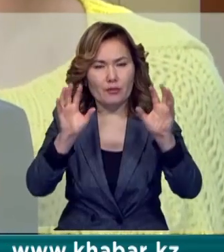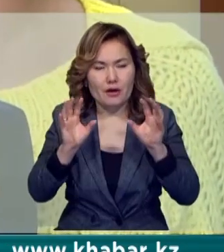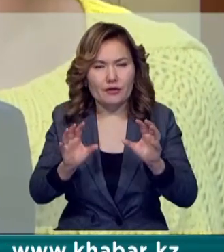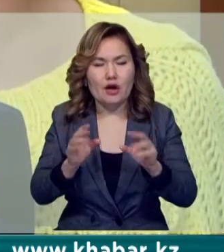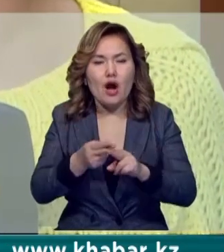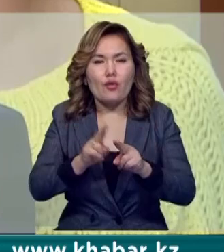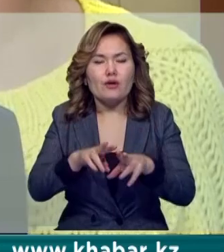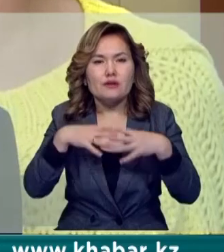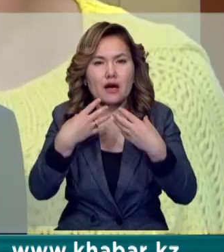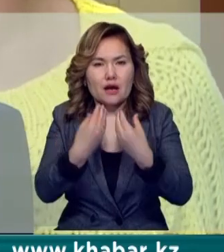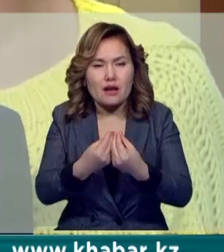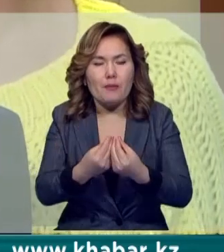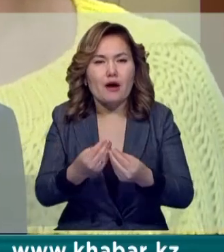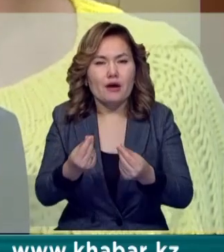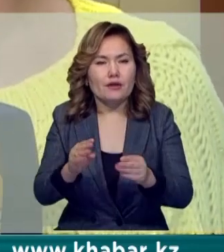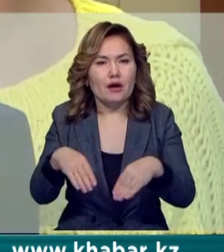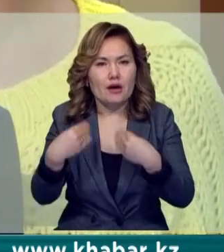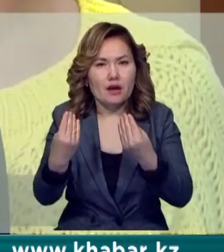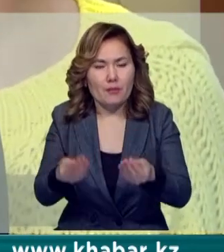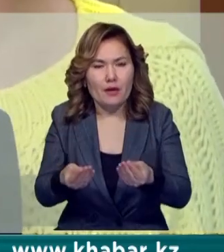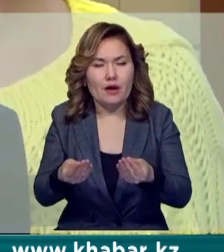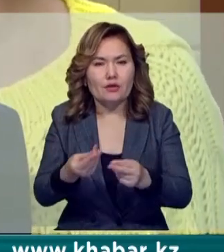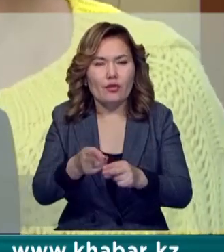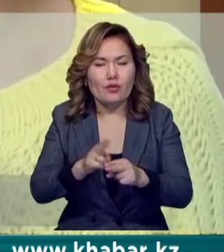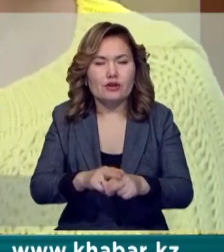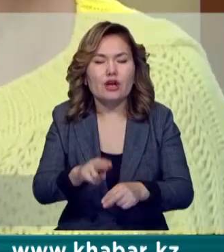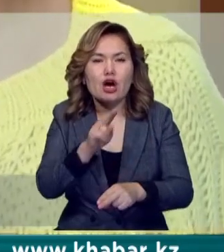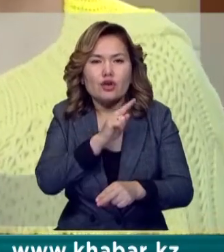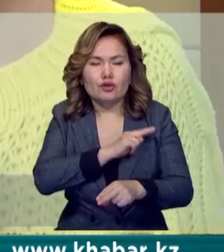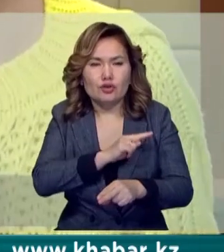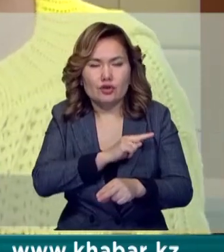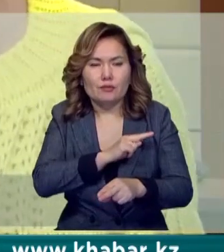атаулы әлеуметтік көмек алушылар қатарын азайтып отыр деп мәлімдеді министр.